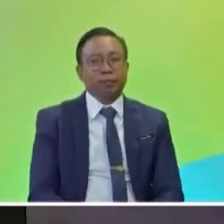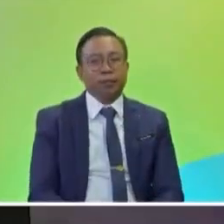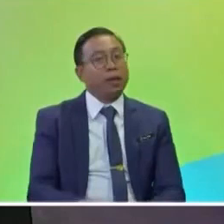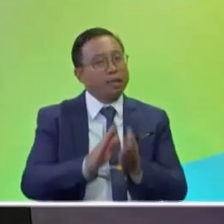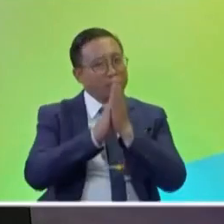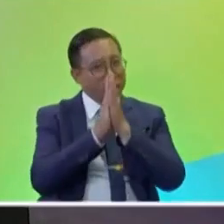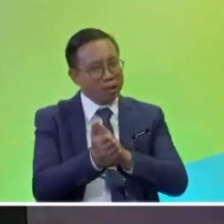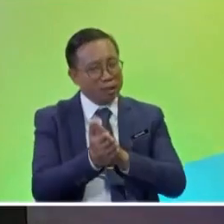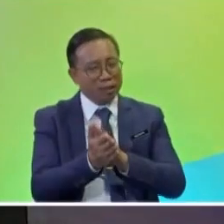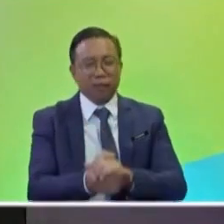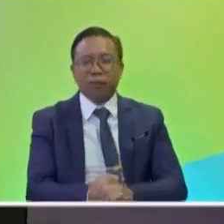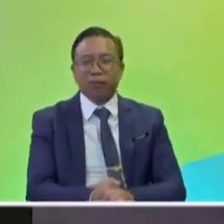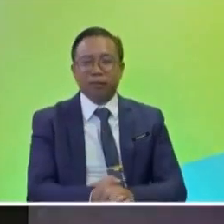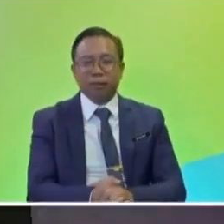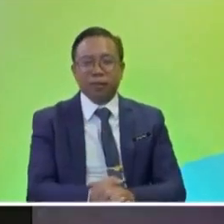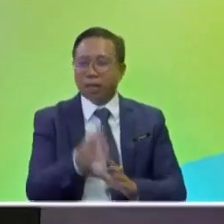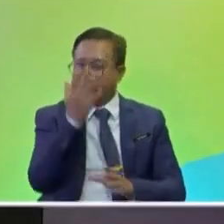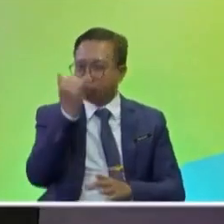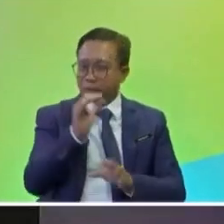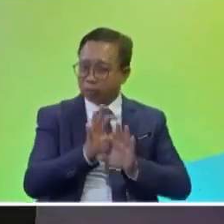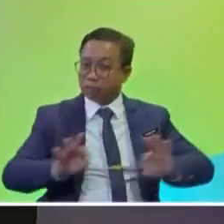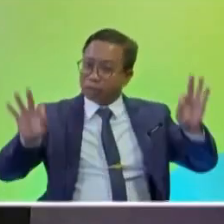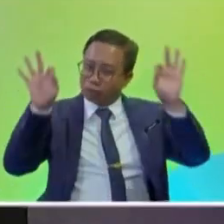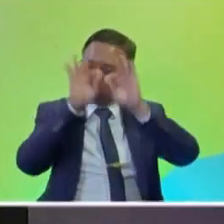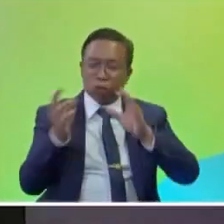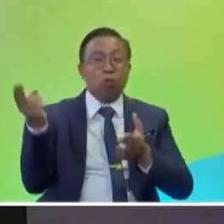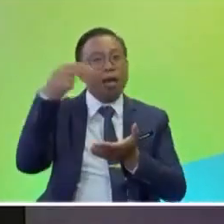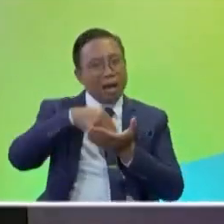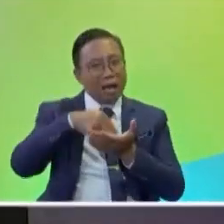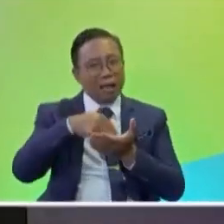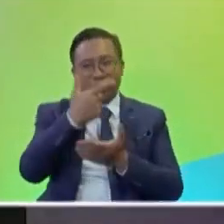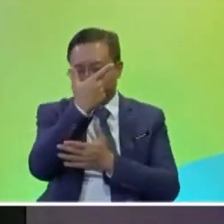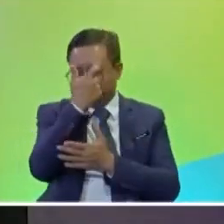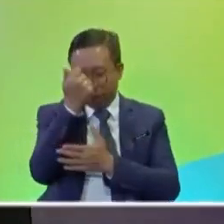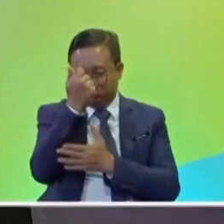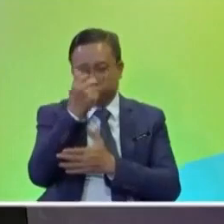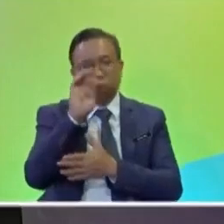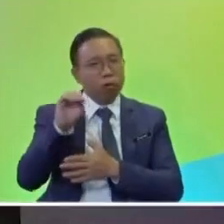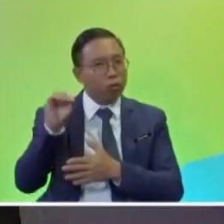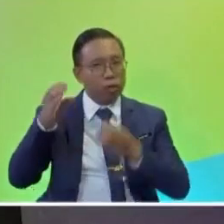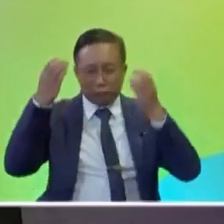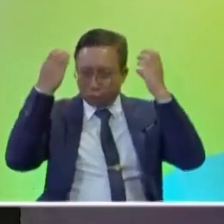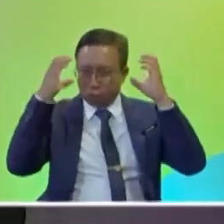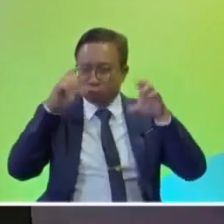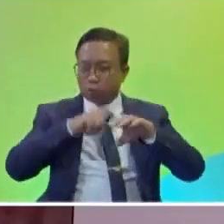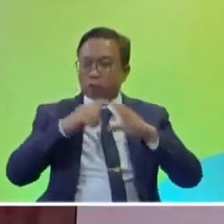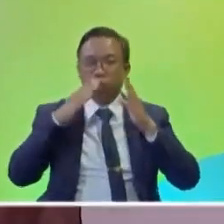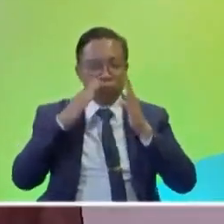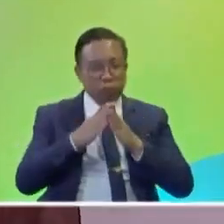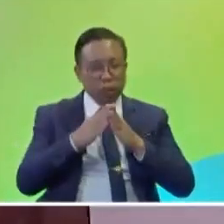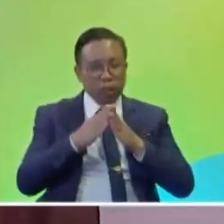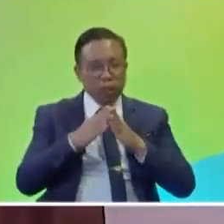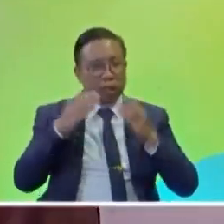Jadi, kenapa penting kita ulang? Supaya murid-murid cikgu di rumah yang